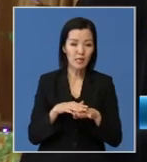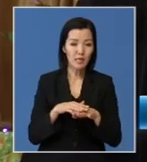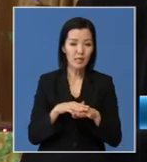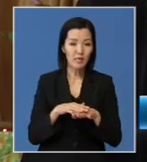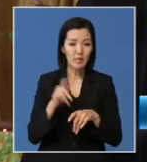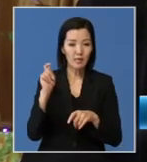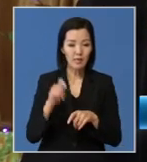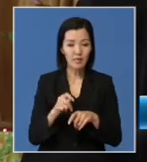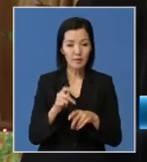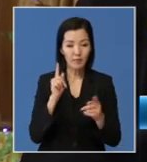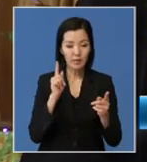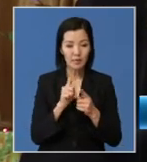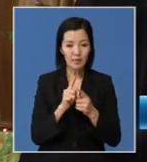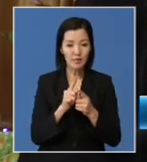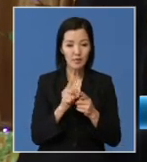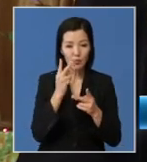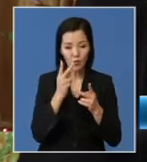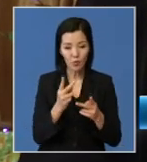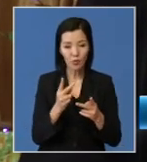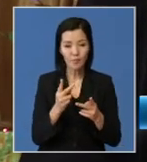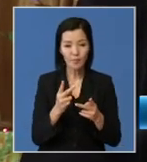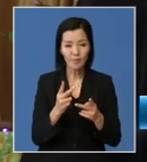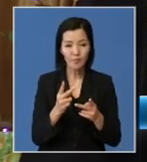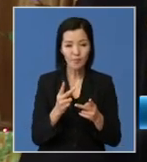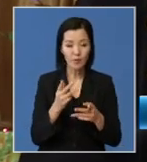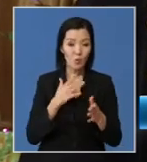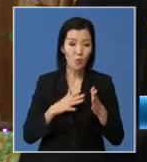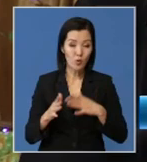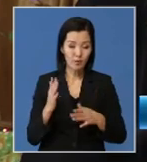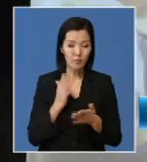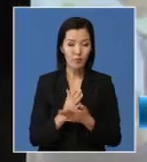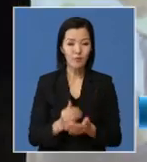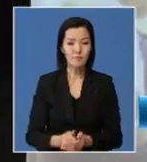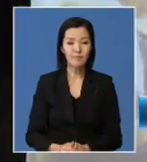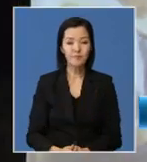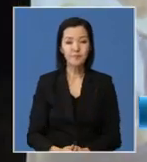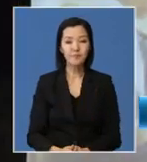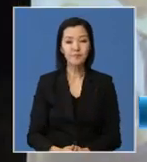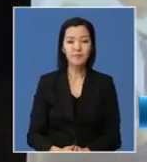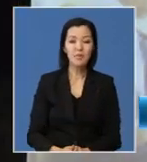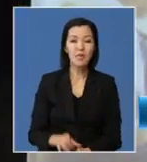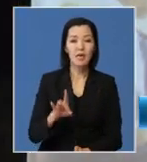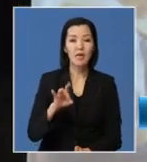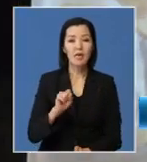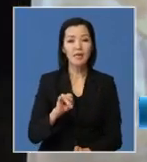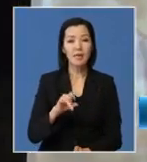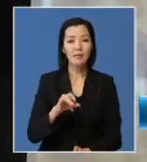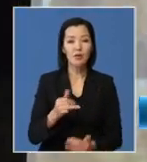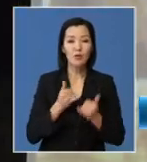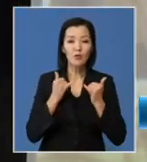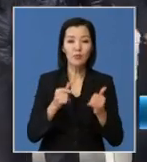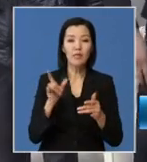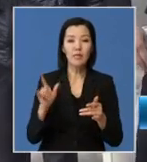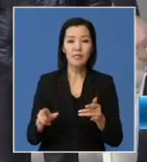келіп, еліме, жеріме келіп, қуанып тұрған жайым бар. Алимғазы Райымбеков облысымыздың құрметті